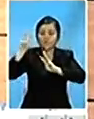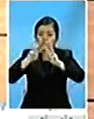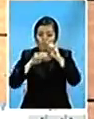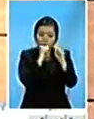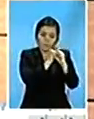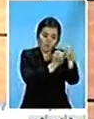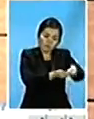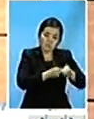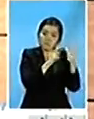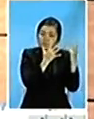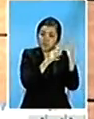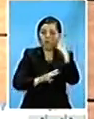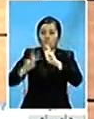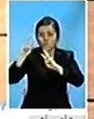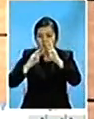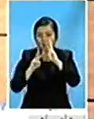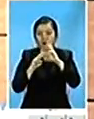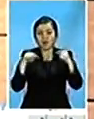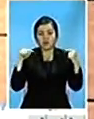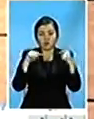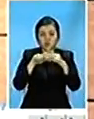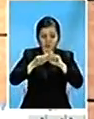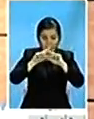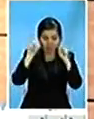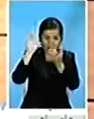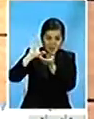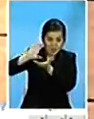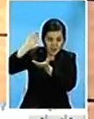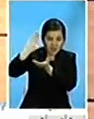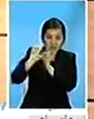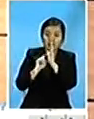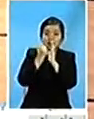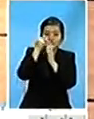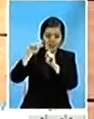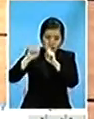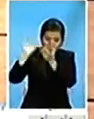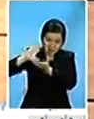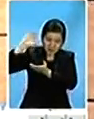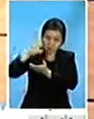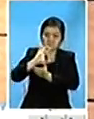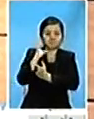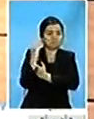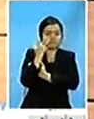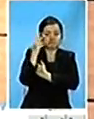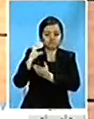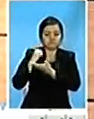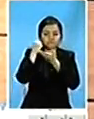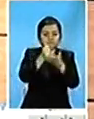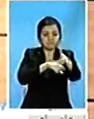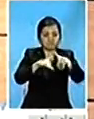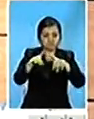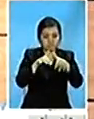ทำไร่ทำนาแต่เป็นต้นปีของงบประมาณไม่มีงบประมาณลงไปจัดสรรลงไปสู่พื้นที่นะ